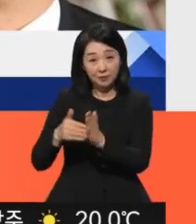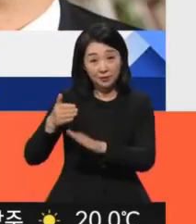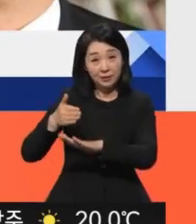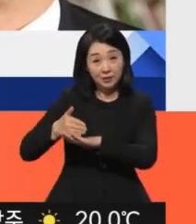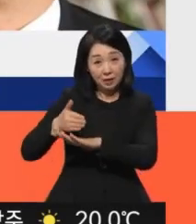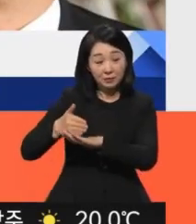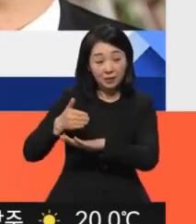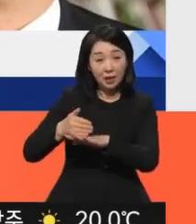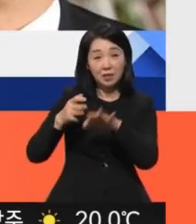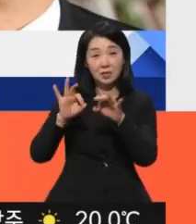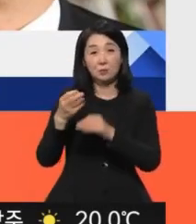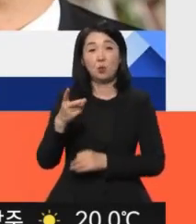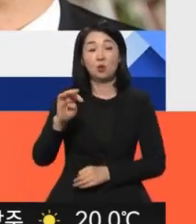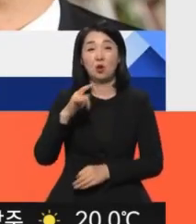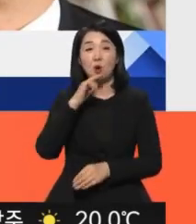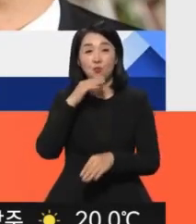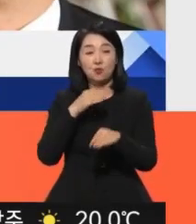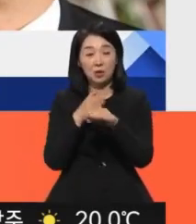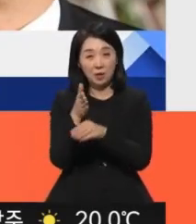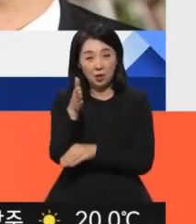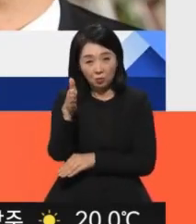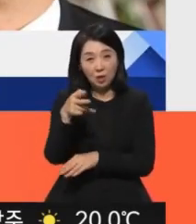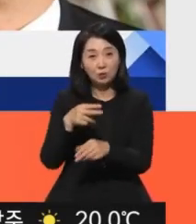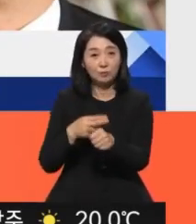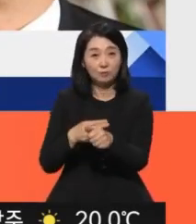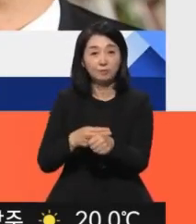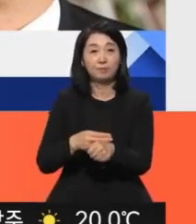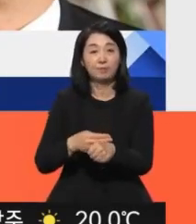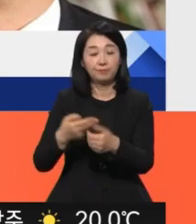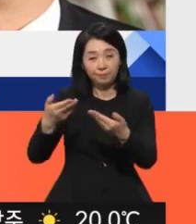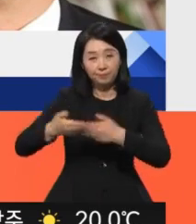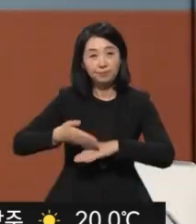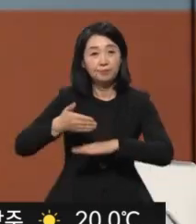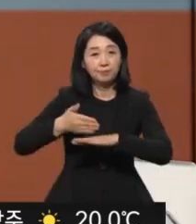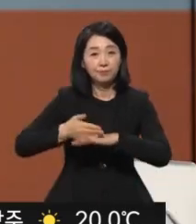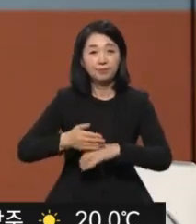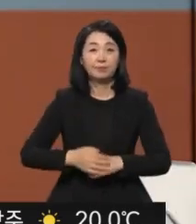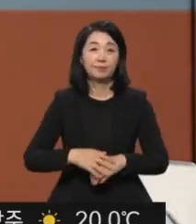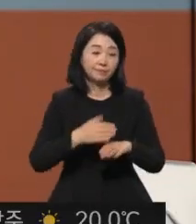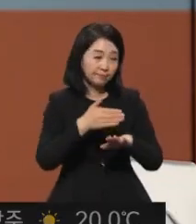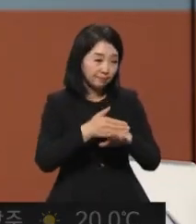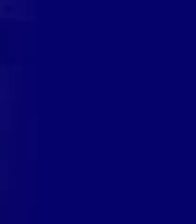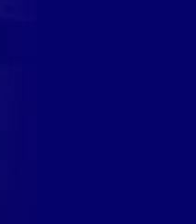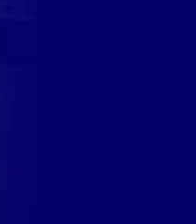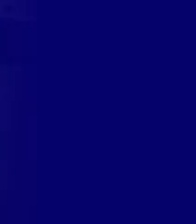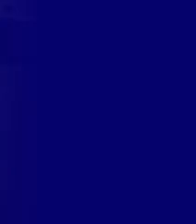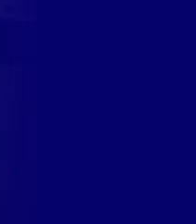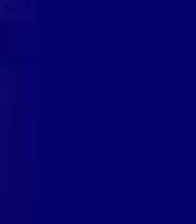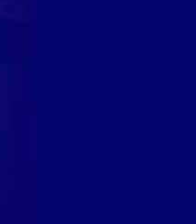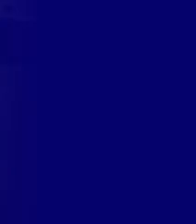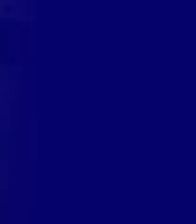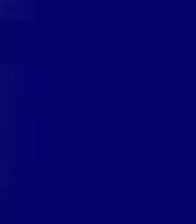지금까지 김용현 북한학과 동국대 북한학과 교수였습니다. 말씀 고맙습니다. 네, 감사합니다. 네.